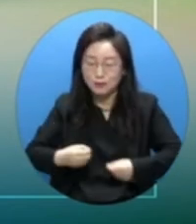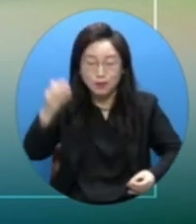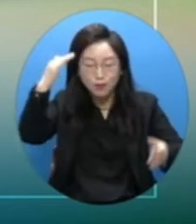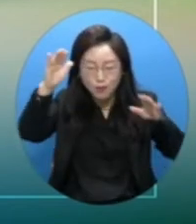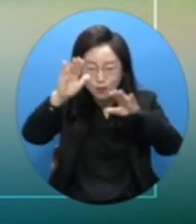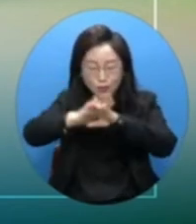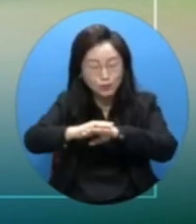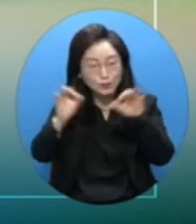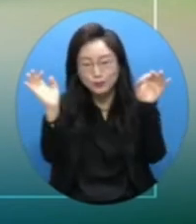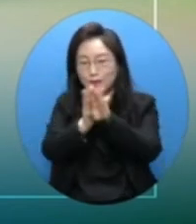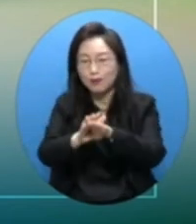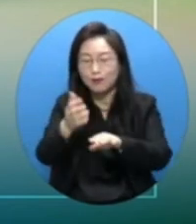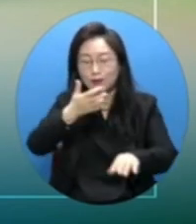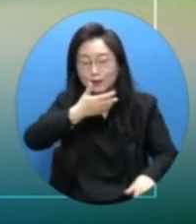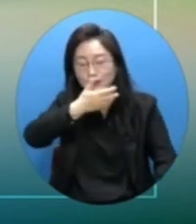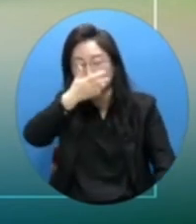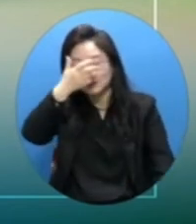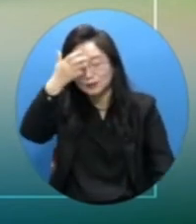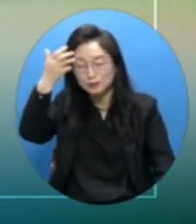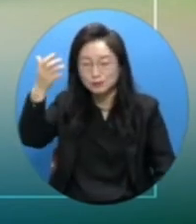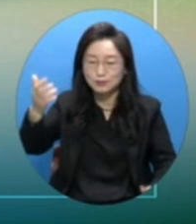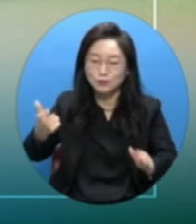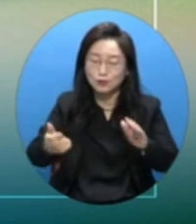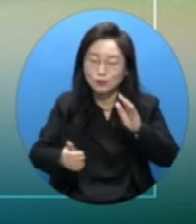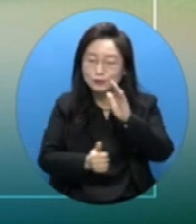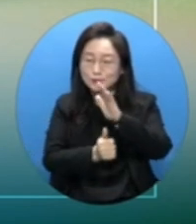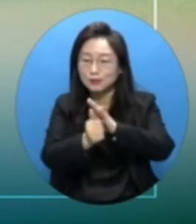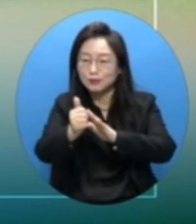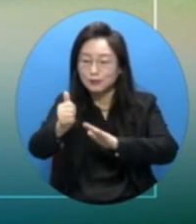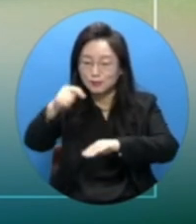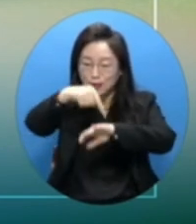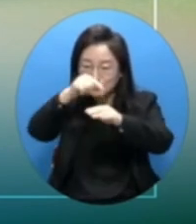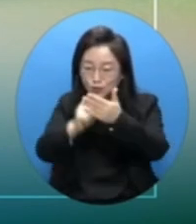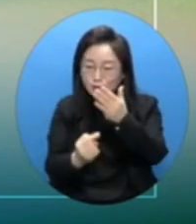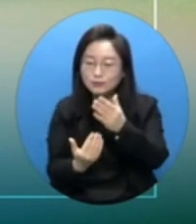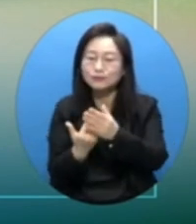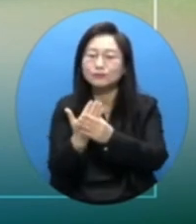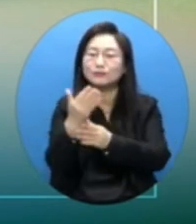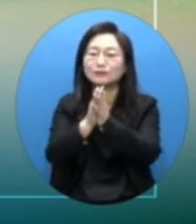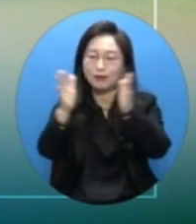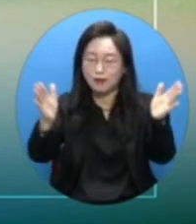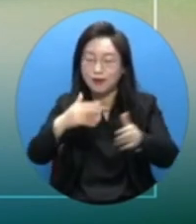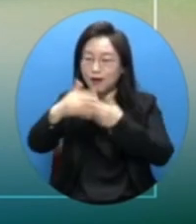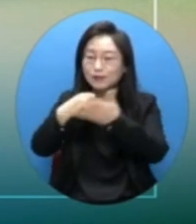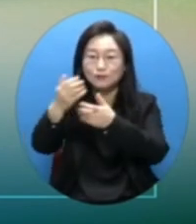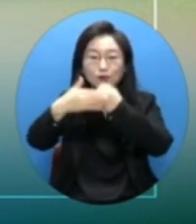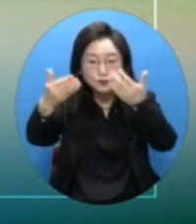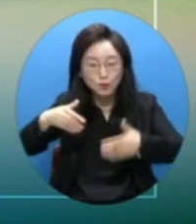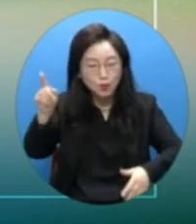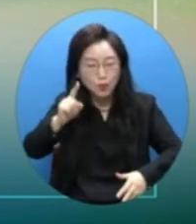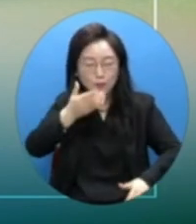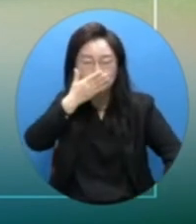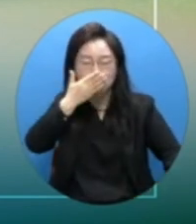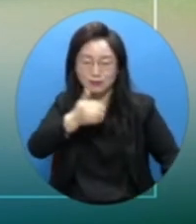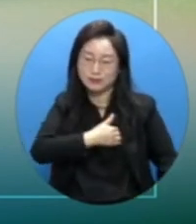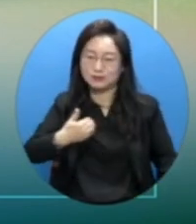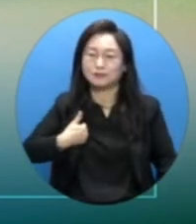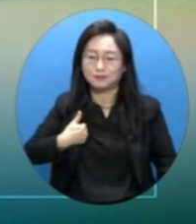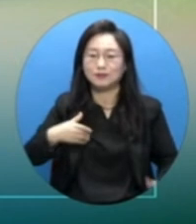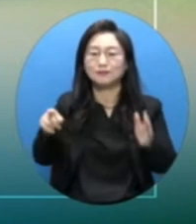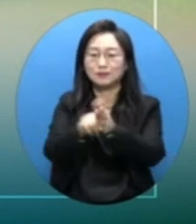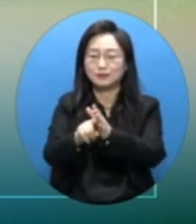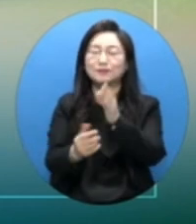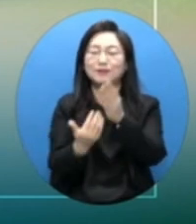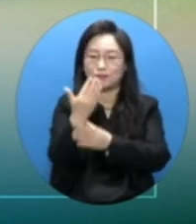물러가고 희망과 꿈이 내 마음속에 잉태되기 시작했습니다 하나님이 날 도와주시면 무엇이든지 할 수 있다는 자신감과